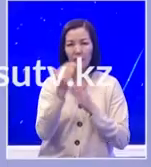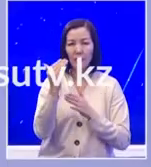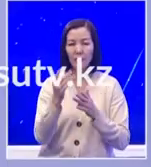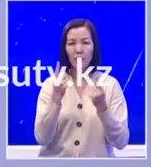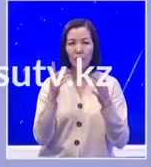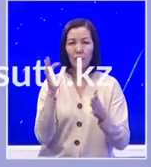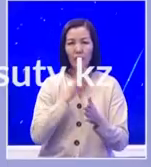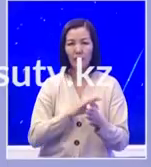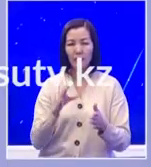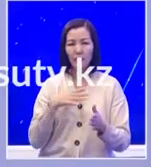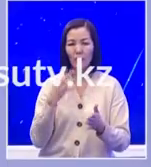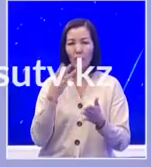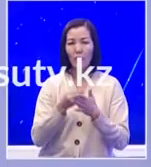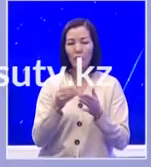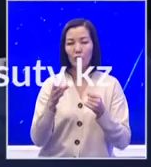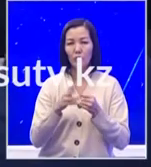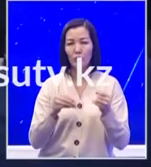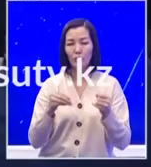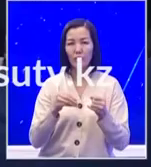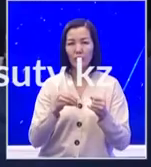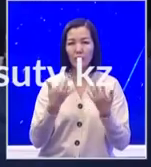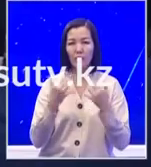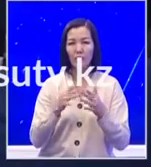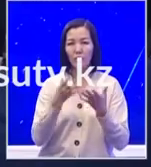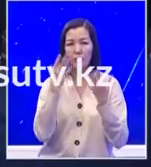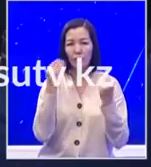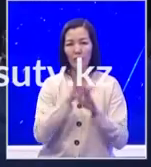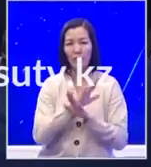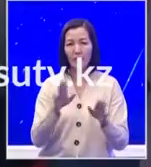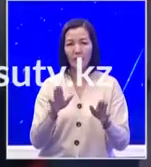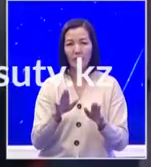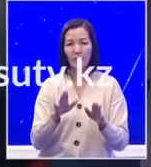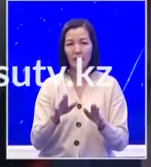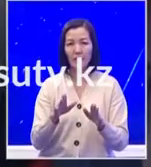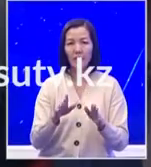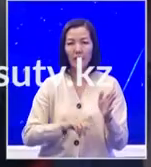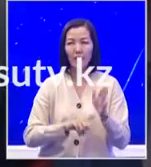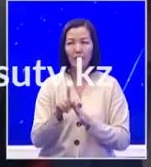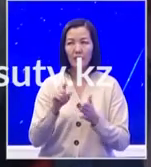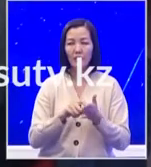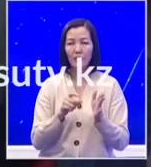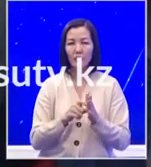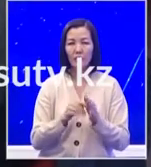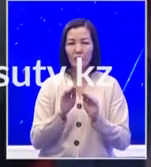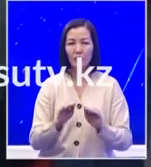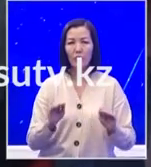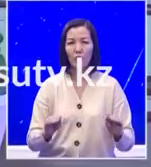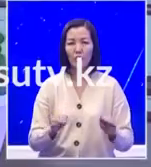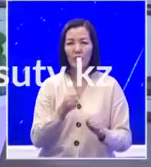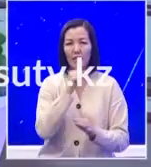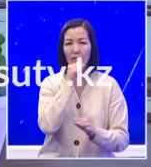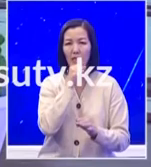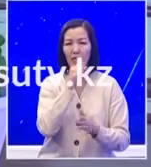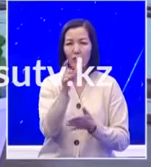сіңірді. Ол өзі туып өскен жерін, білім ошағын ұмытқан емес. Осы мақсатта бастауыш сынып оқушылары өздерінің Еділ аталарына арналған